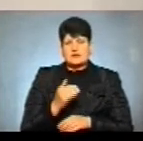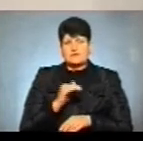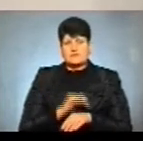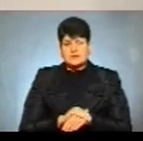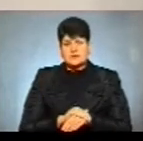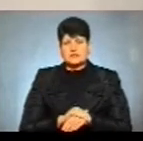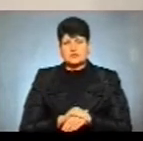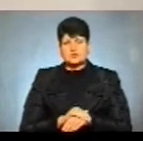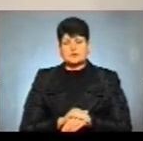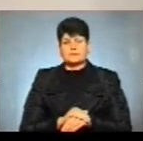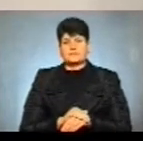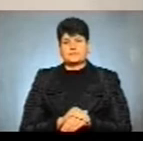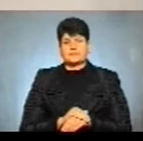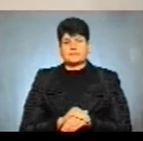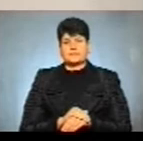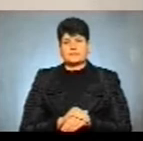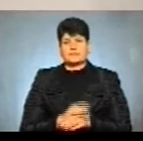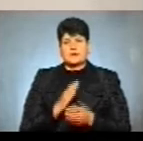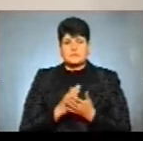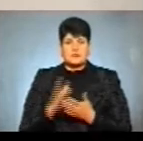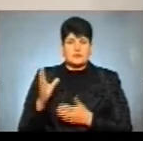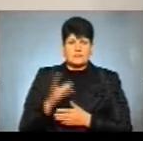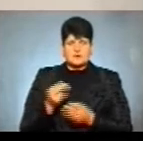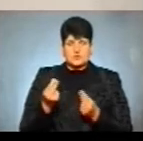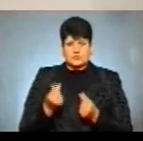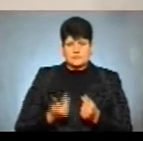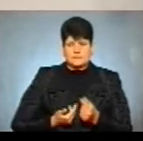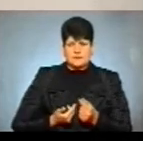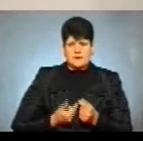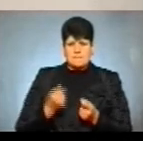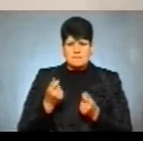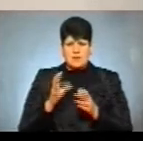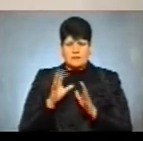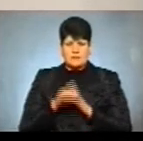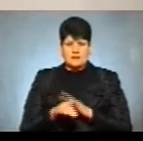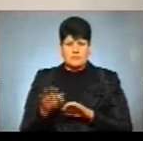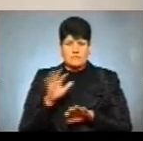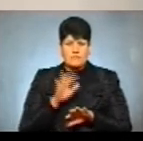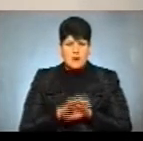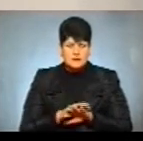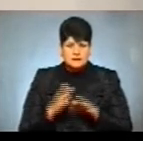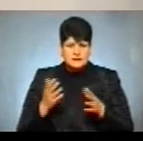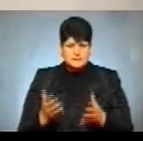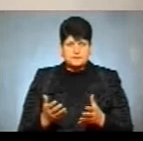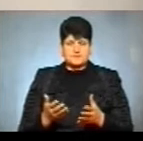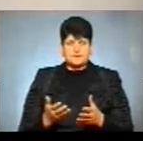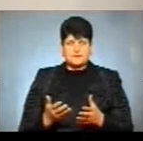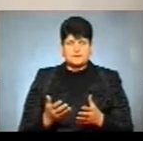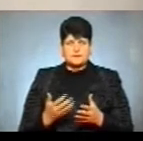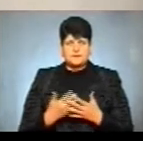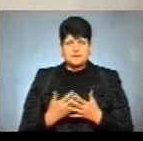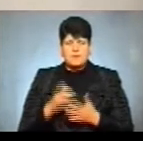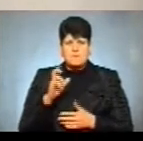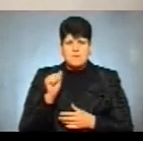фактично тримають всі свої гроші в готівці, а мало вкладів в банках, все готівкові кошти. Наприклад,